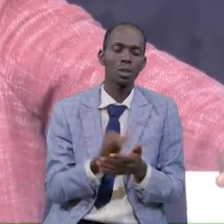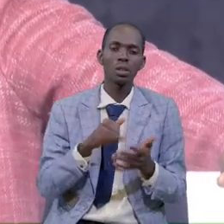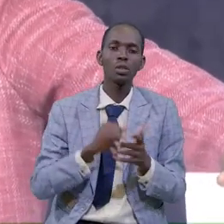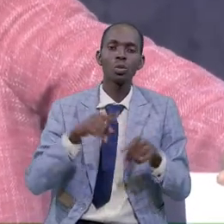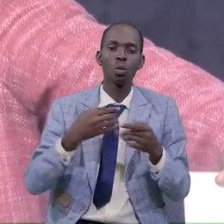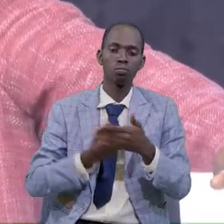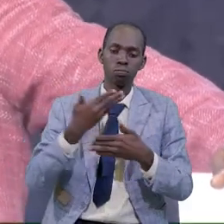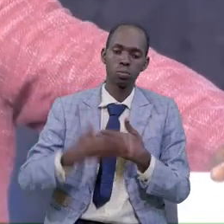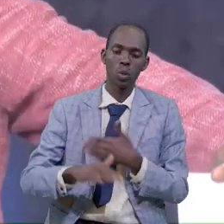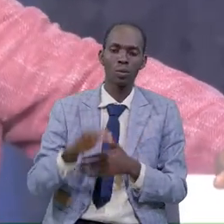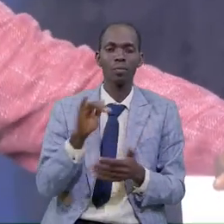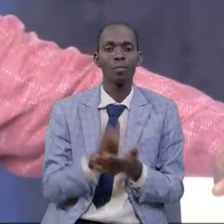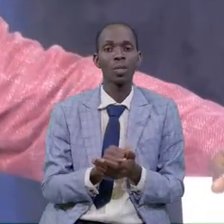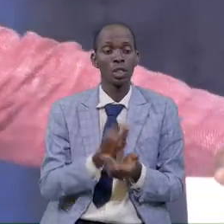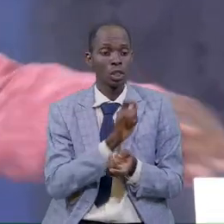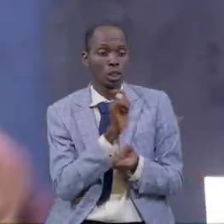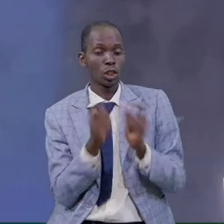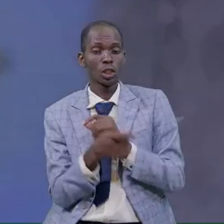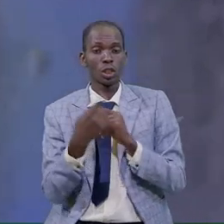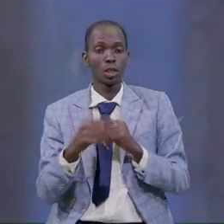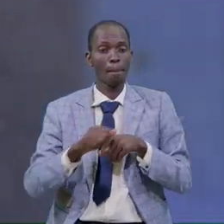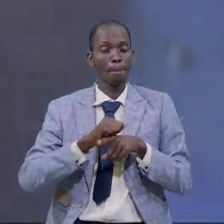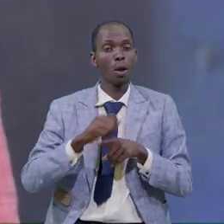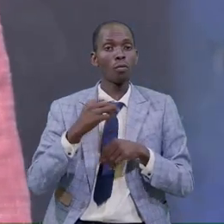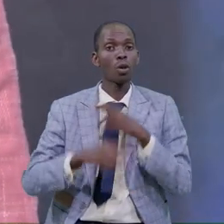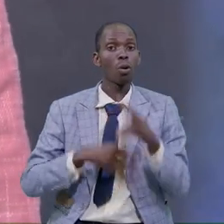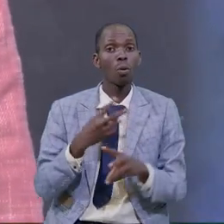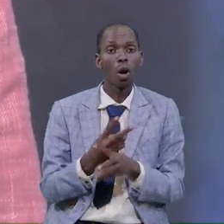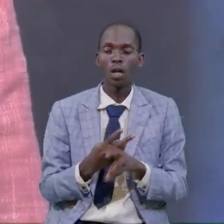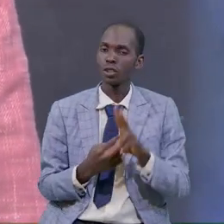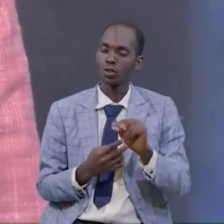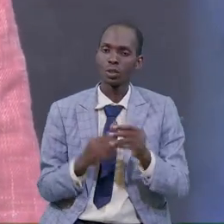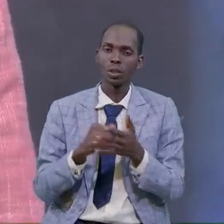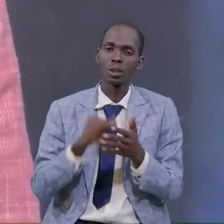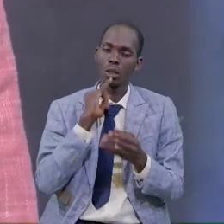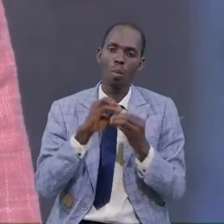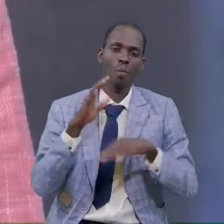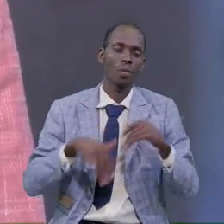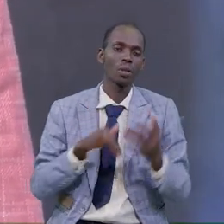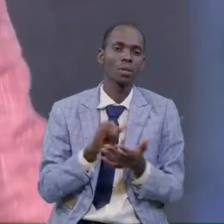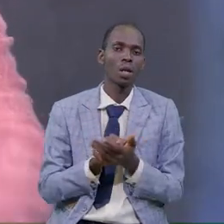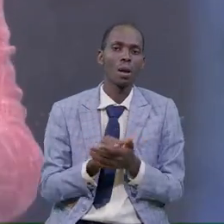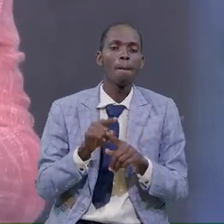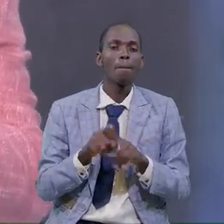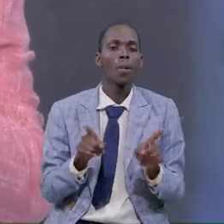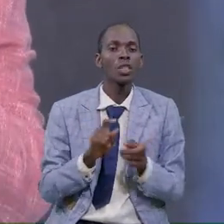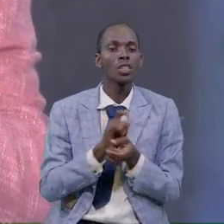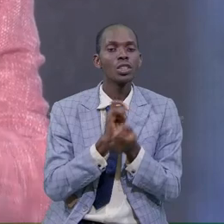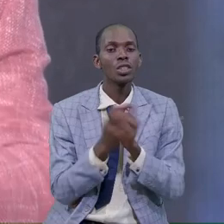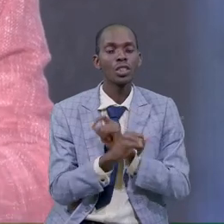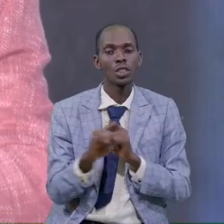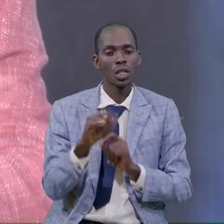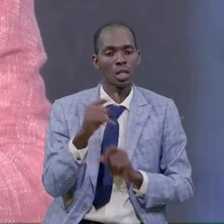le système, ça va au-delà de ça. Changer les gens du monde, les